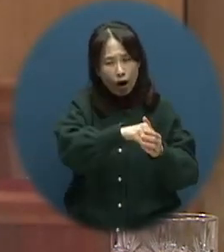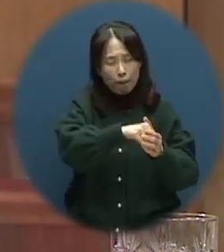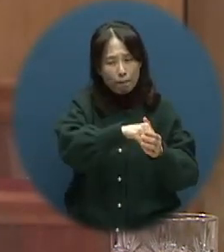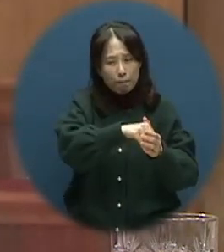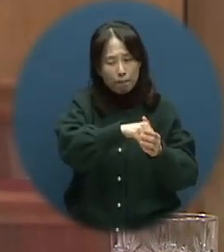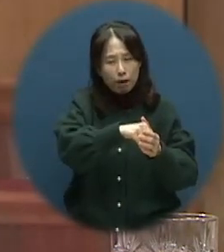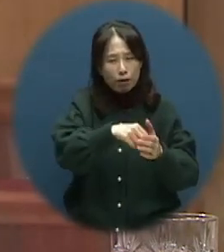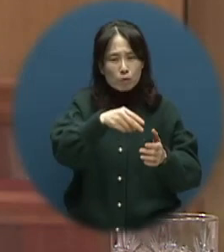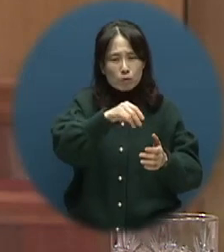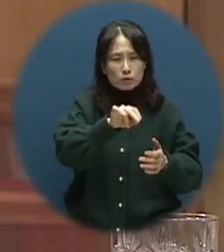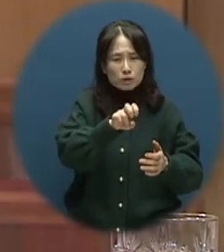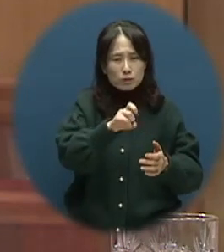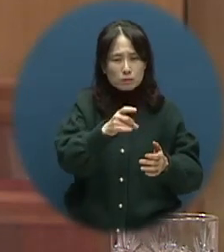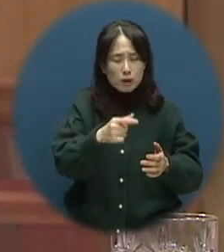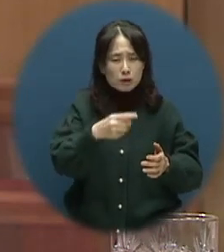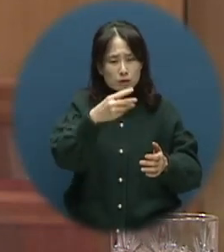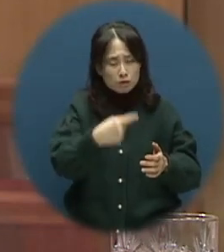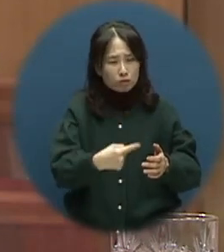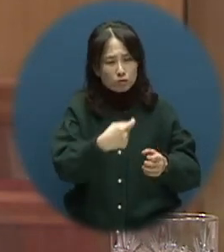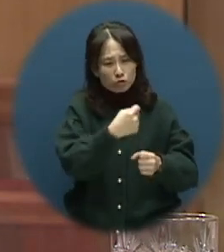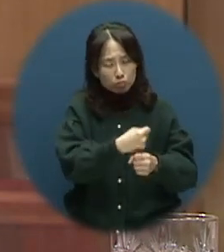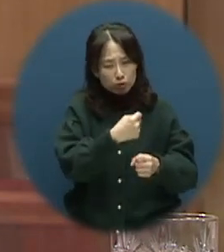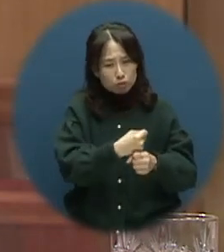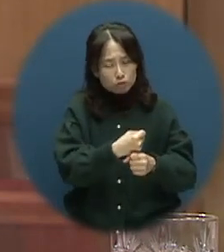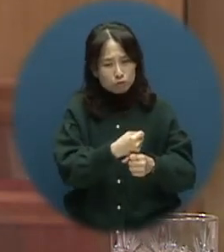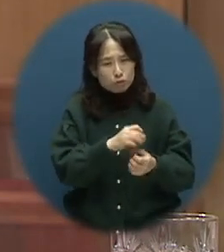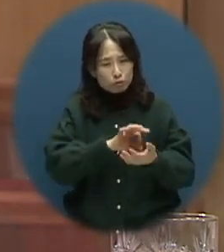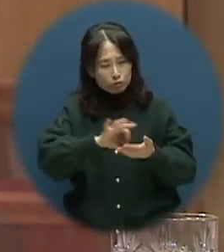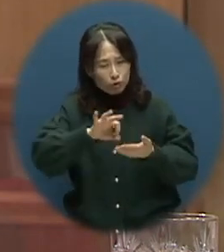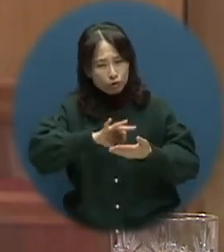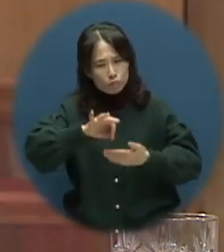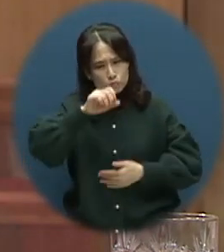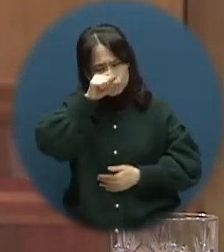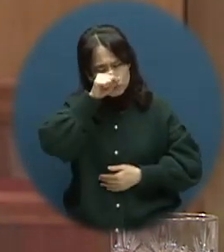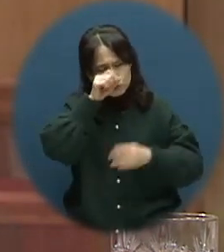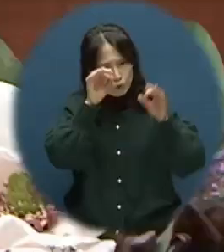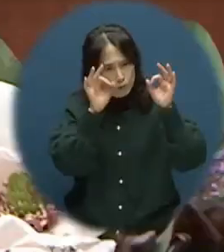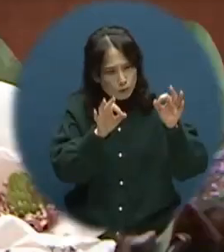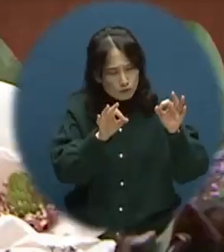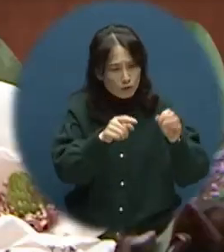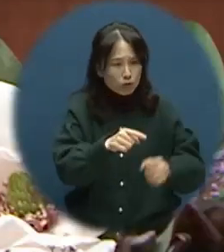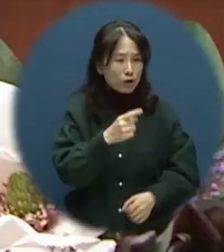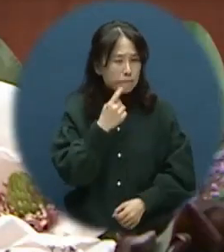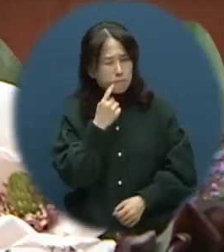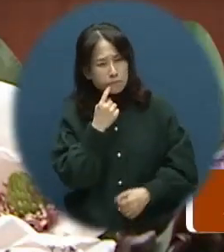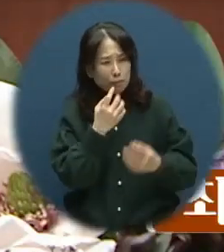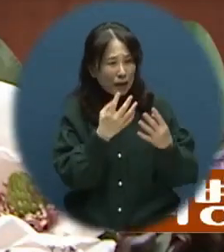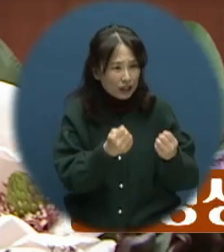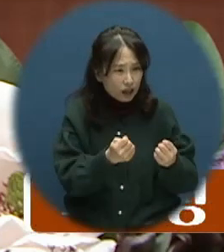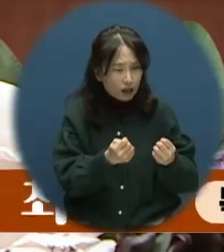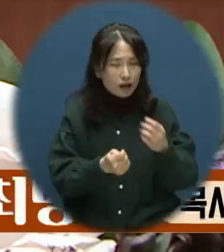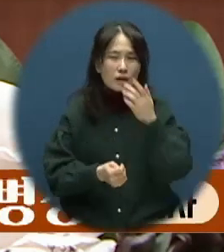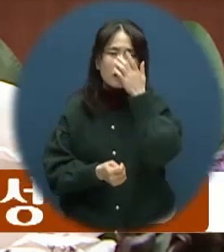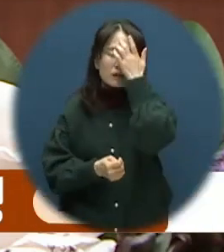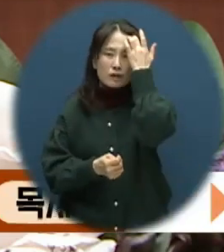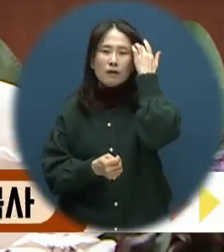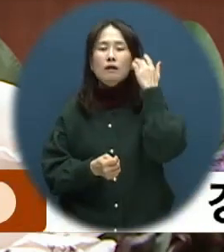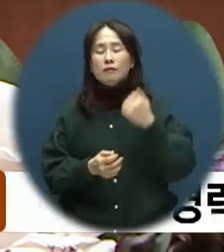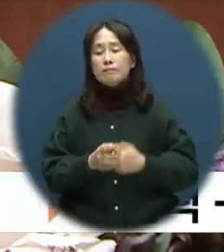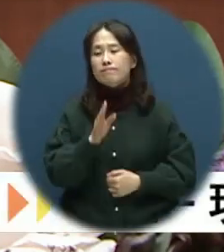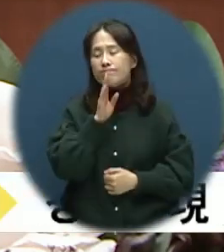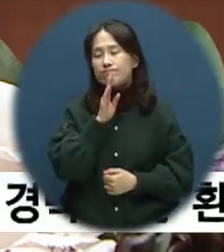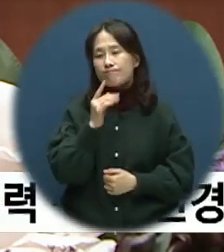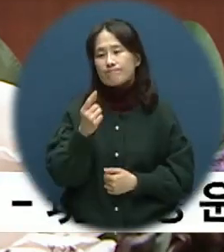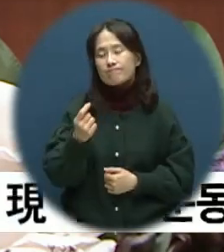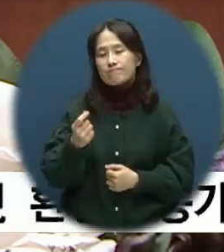시멘트로 만들어내니까 상당히 좋게 보이기도 하는데, 근데 거기 그렇게 독성이 많아요? 폐기물은 아무리